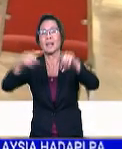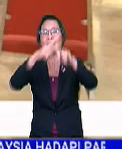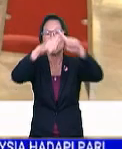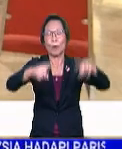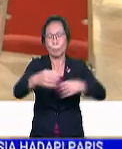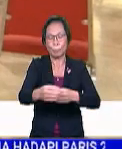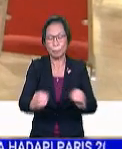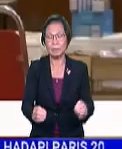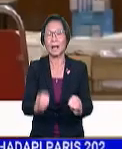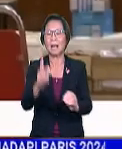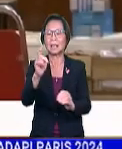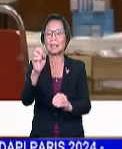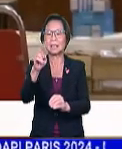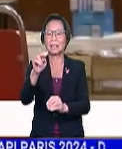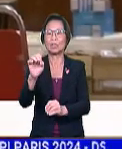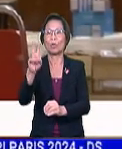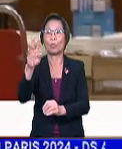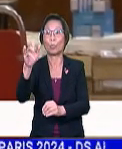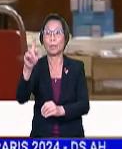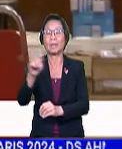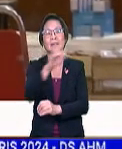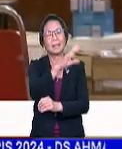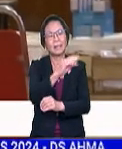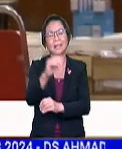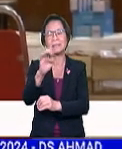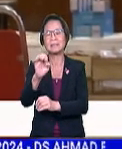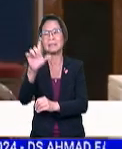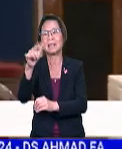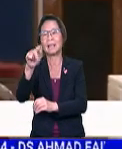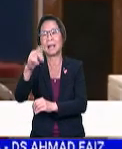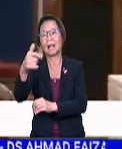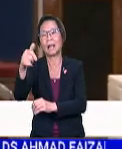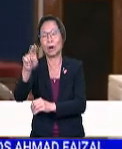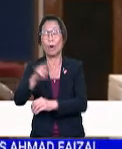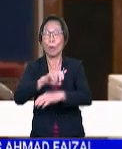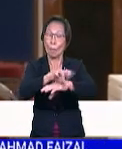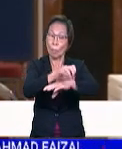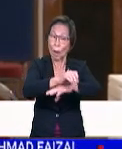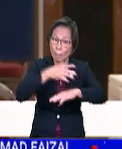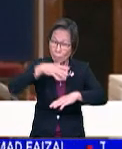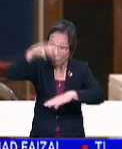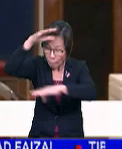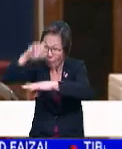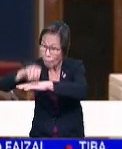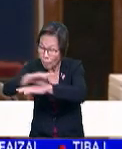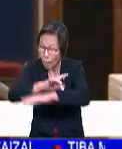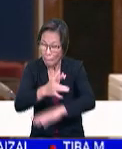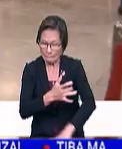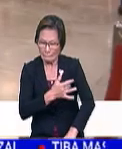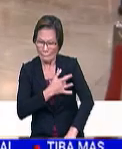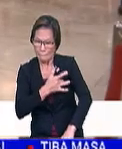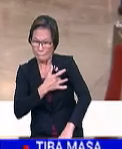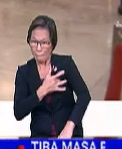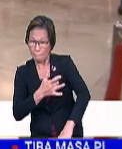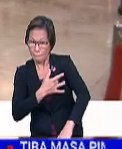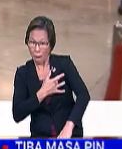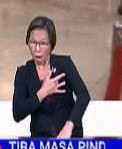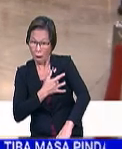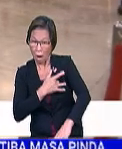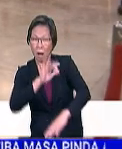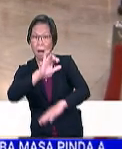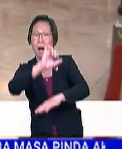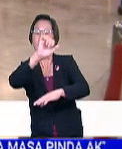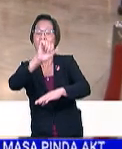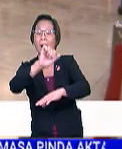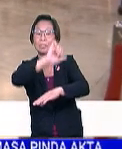Daerah Kenawit dan Dewan Serbaguna Selangau. Dalam pada itu, James turut menasihati ibu bapa untuk peka dengan jadual vaksinasi anak